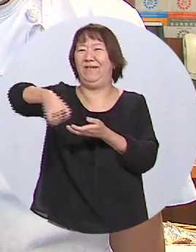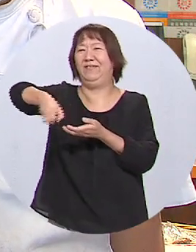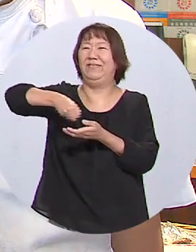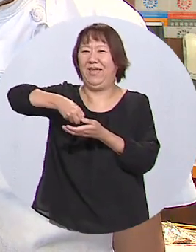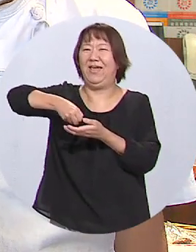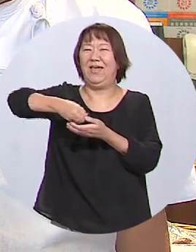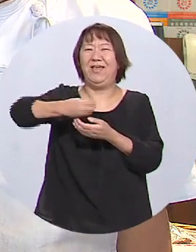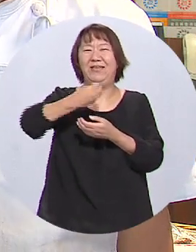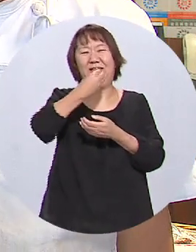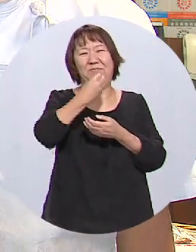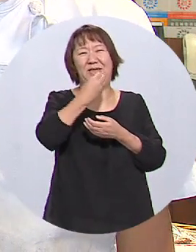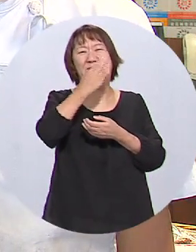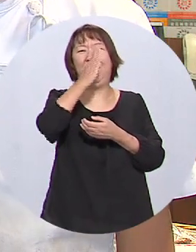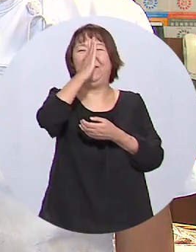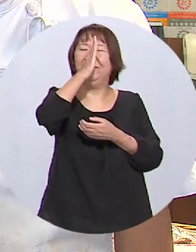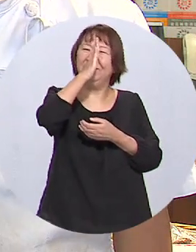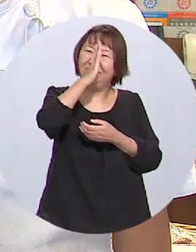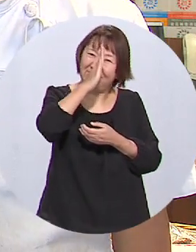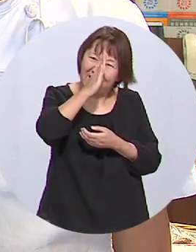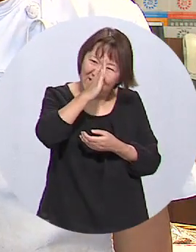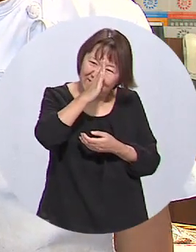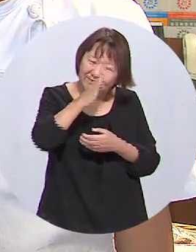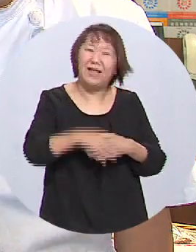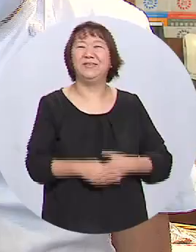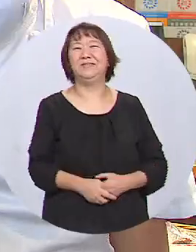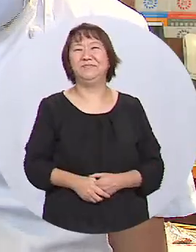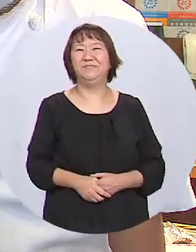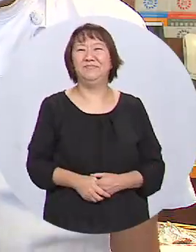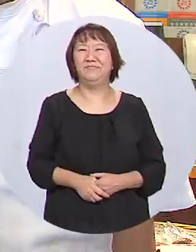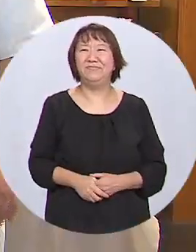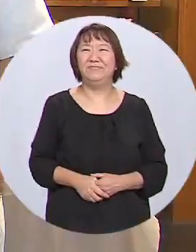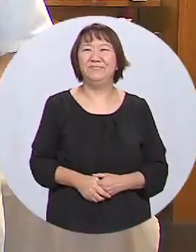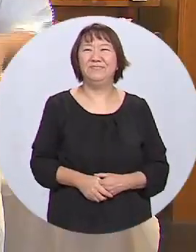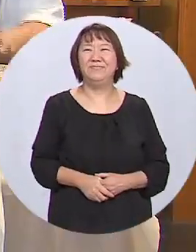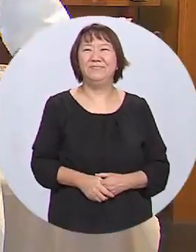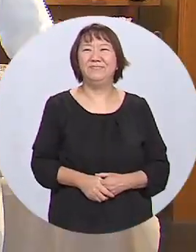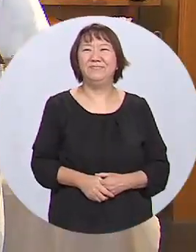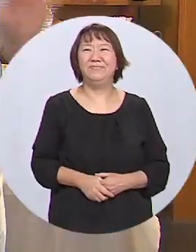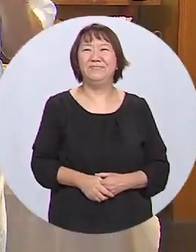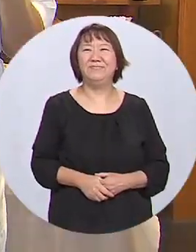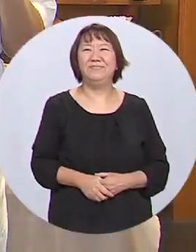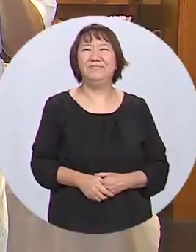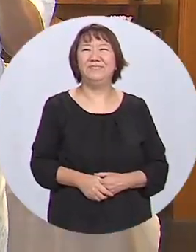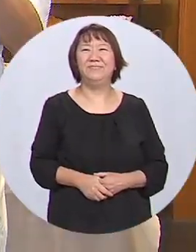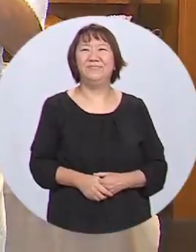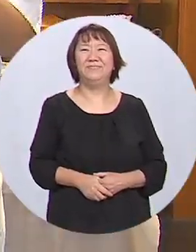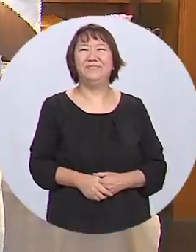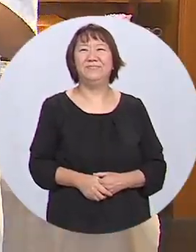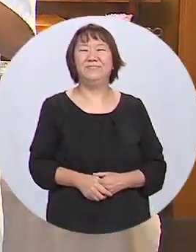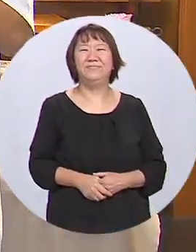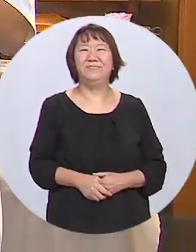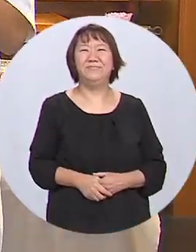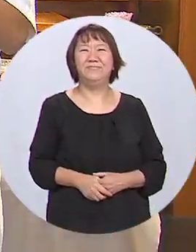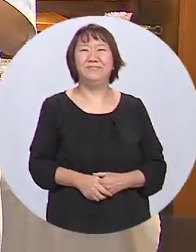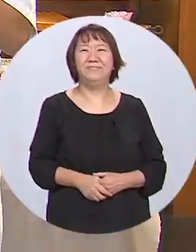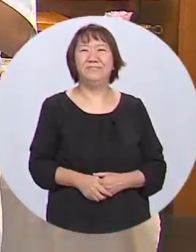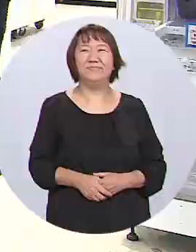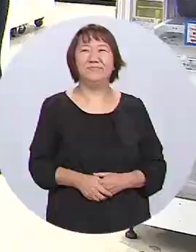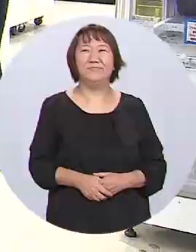って食べてください。 シェフトシェフト、バイバイ。